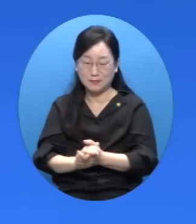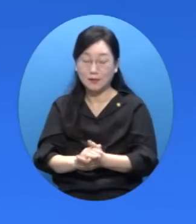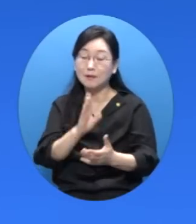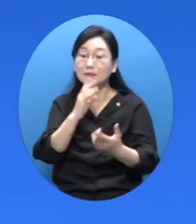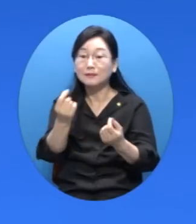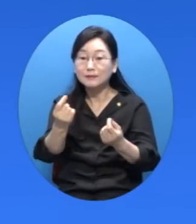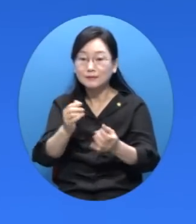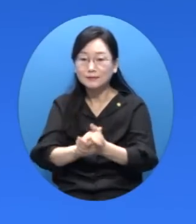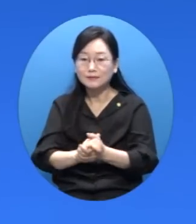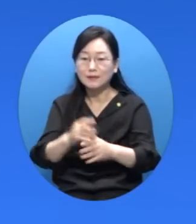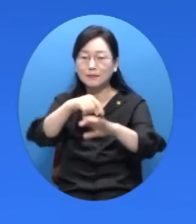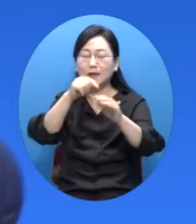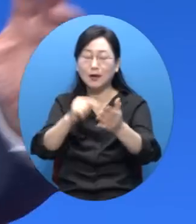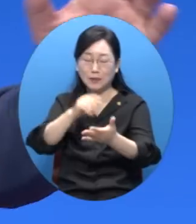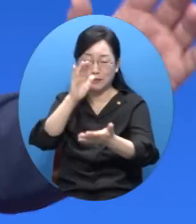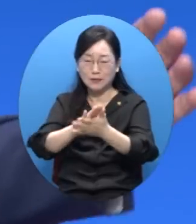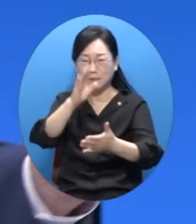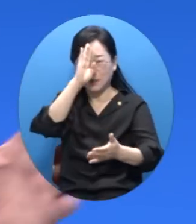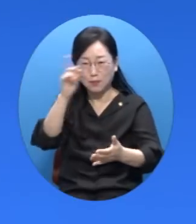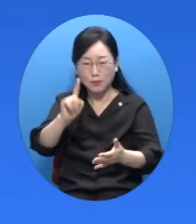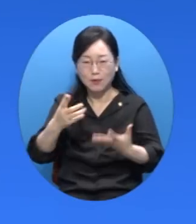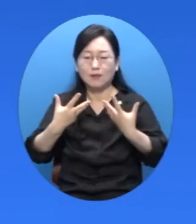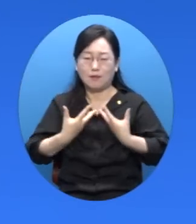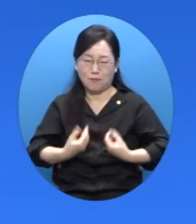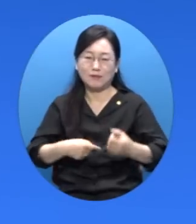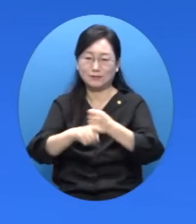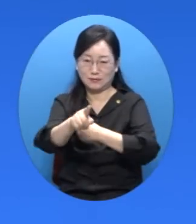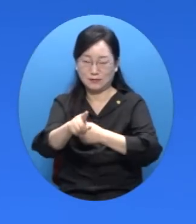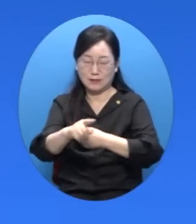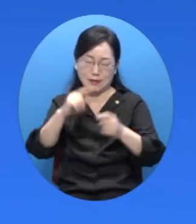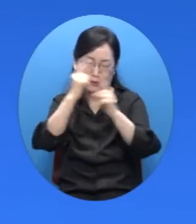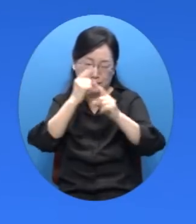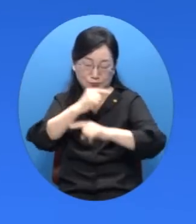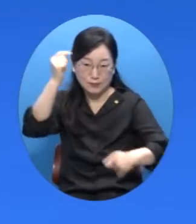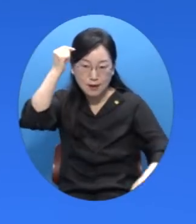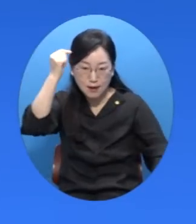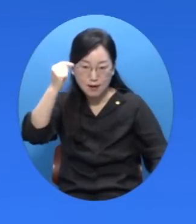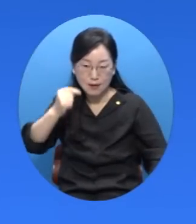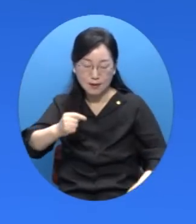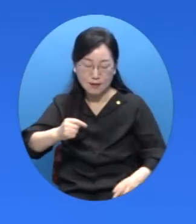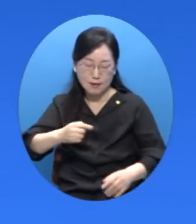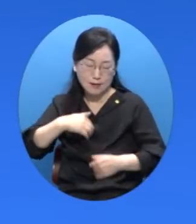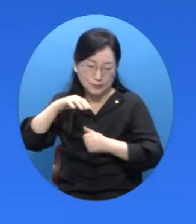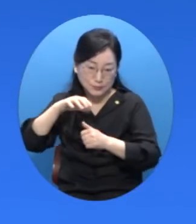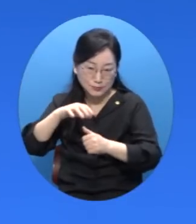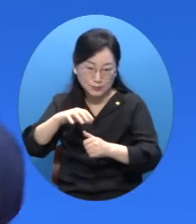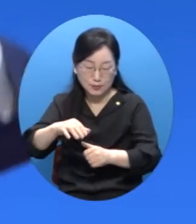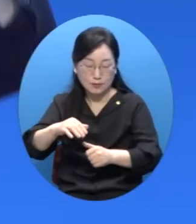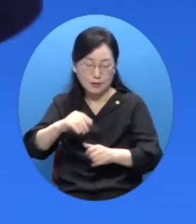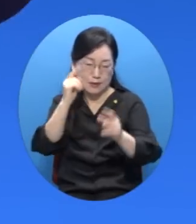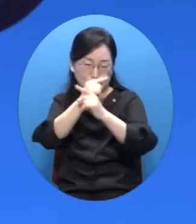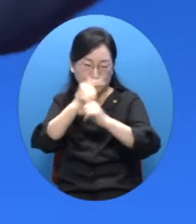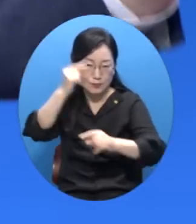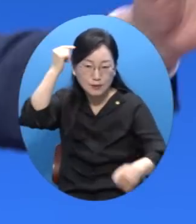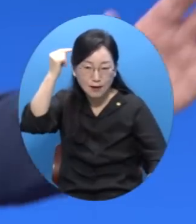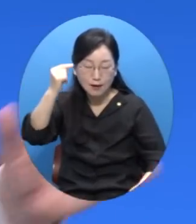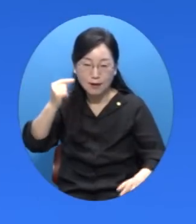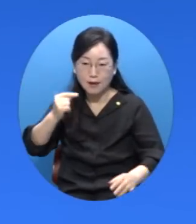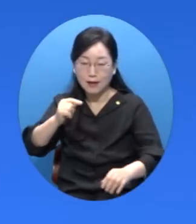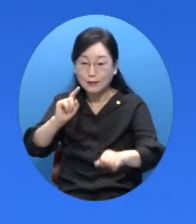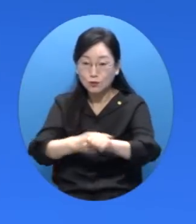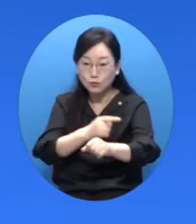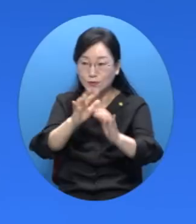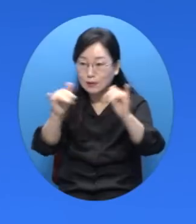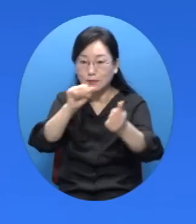그렇습니다. 이 마음의 열병은 전염병 같은 것입니다. 부정적인 생각이 마음에 들어와서 내 마음을 점령하면 부정적인 생각이 나를 만난 모든 사람에게 전파되어서